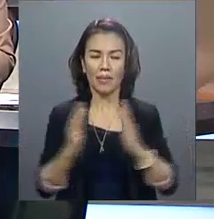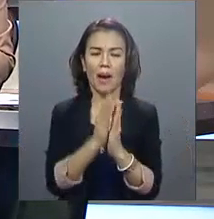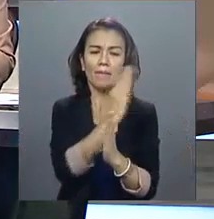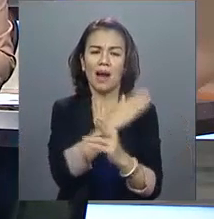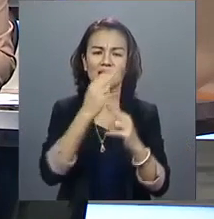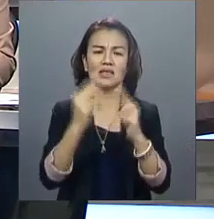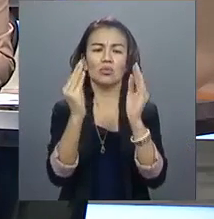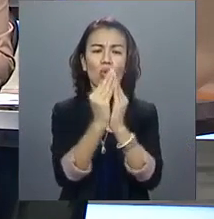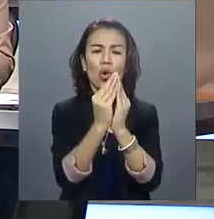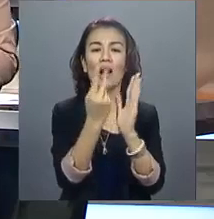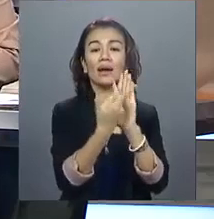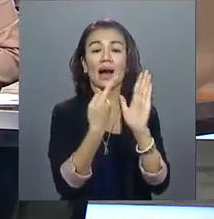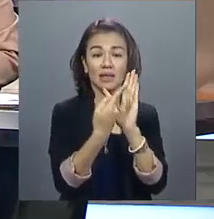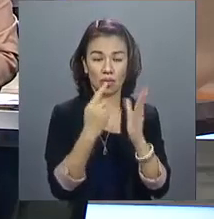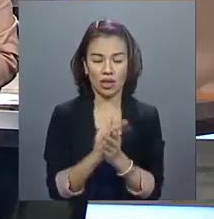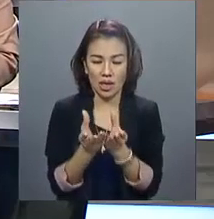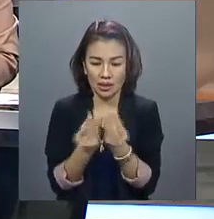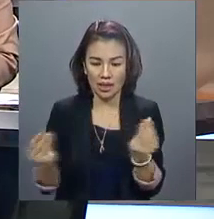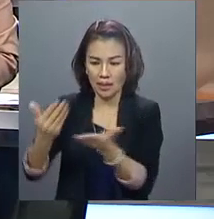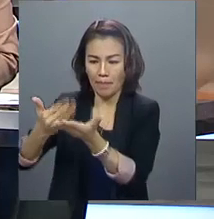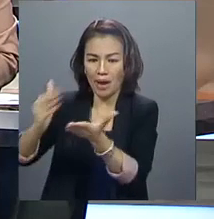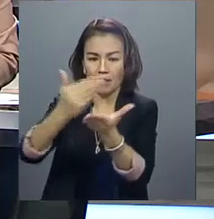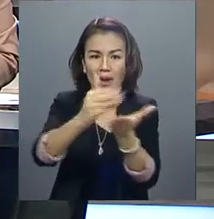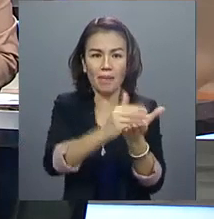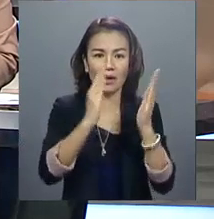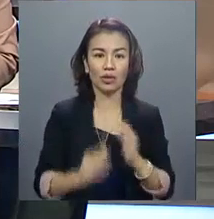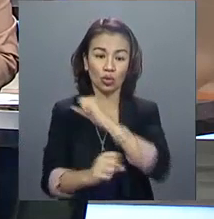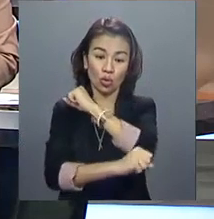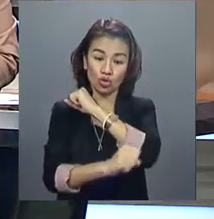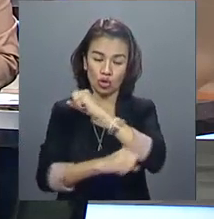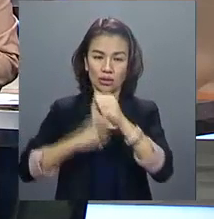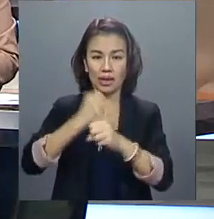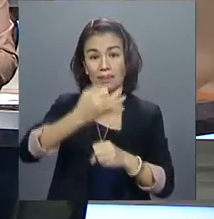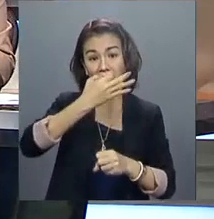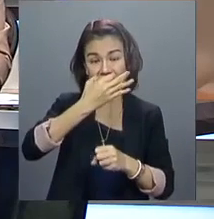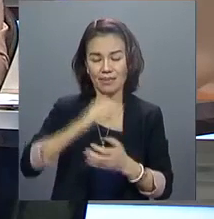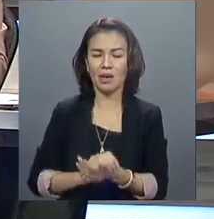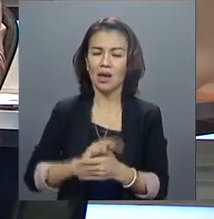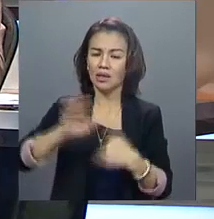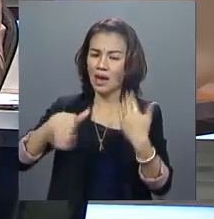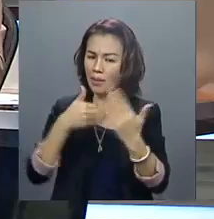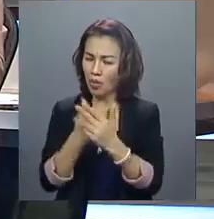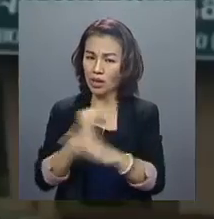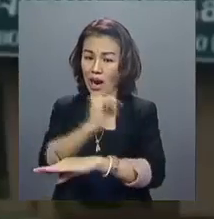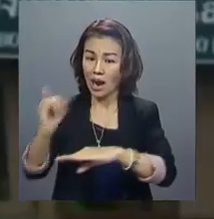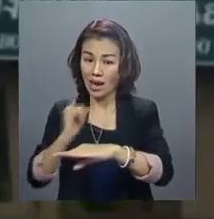รไร้ที่ดินทำกินนะคะเบื้องต้นก็สามารถจัดการได้จำนวน118รายรายละไม่เกิน5ไร่ค่ะ